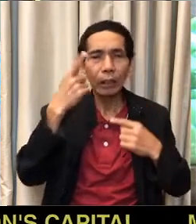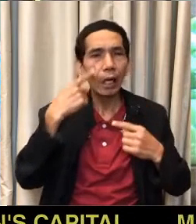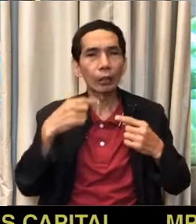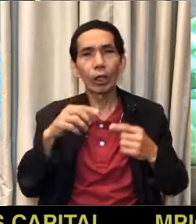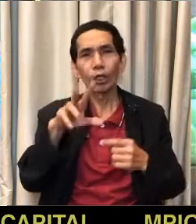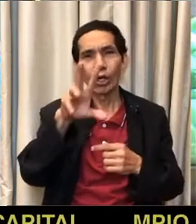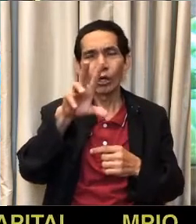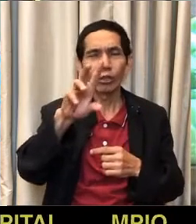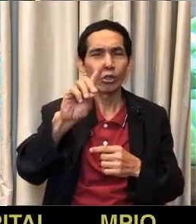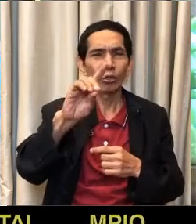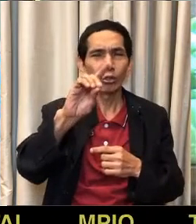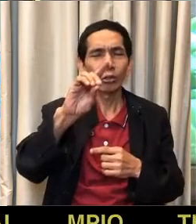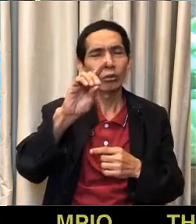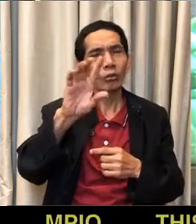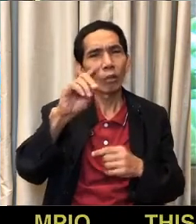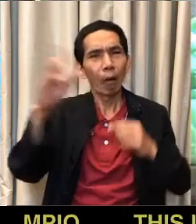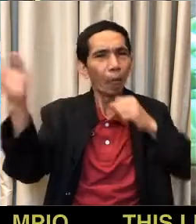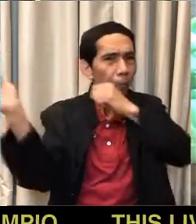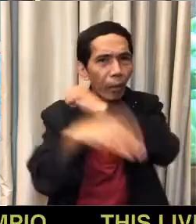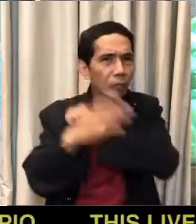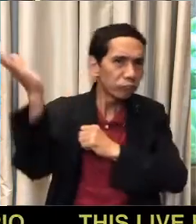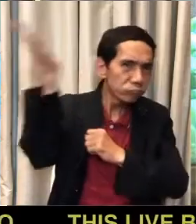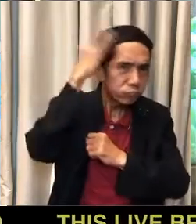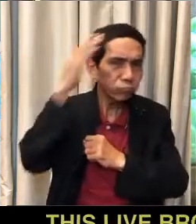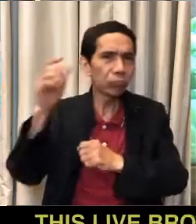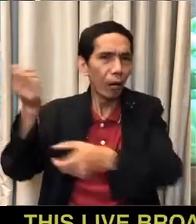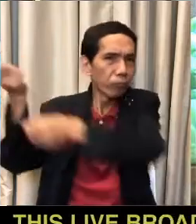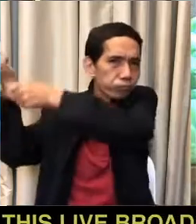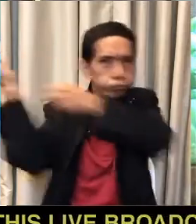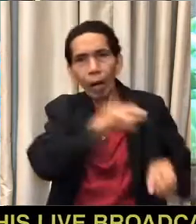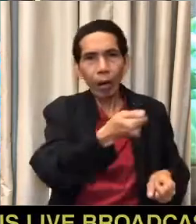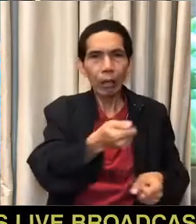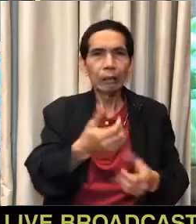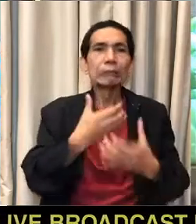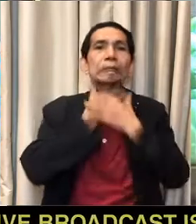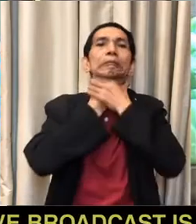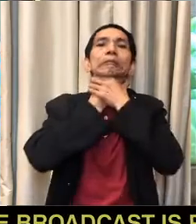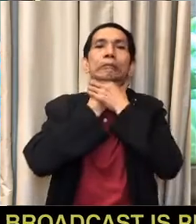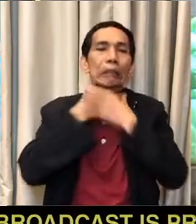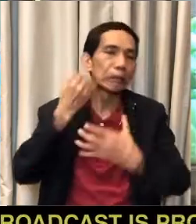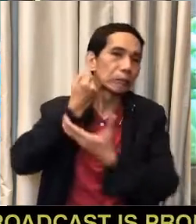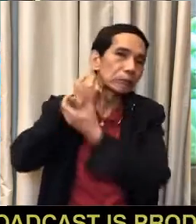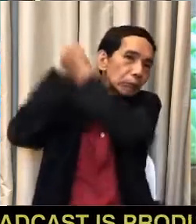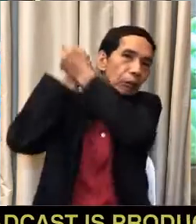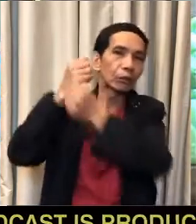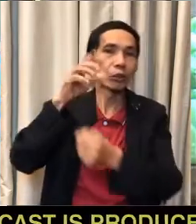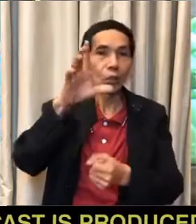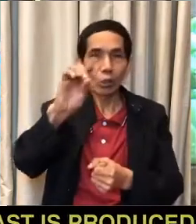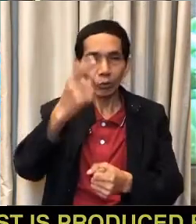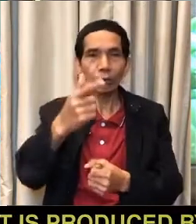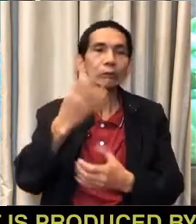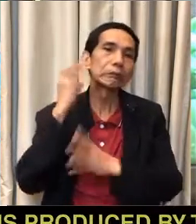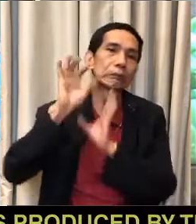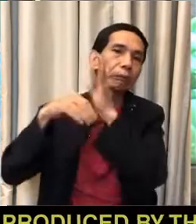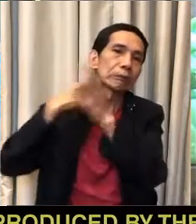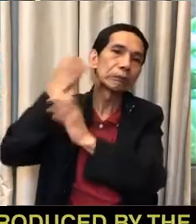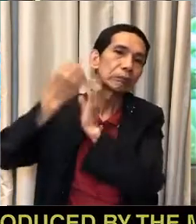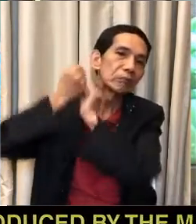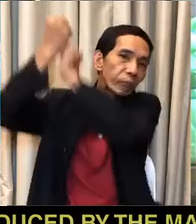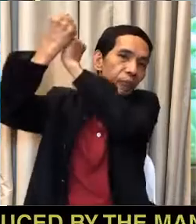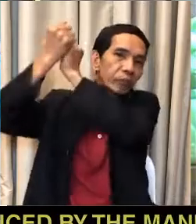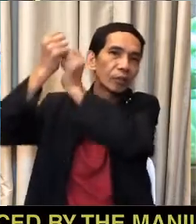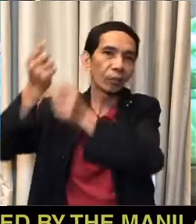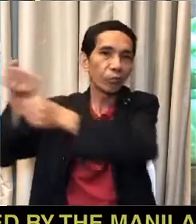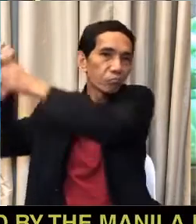yung iyak ng aso, pag pinapalo sa ulo, saka yung sinasakal ng alambre. Oh, sinasakal ng alambre yan sa